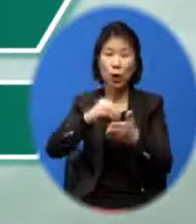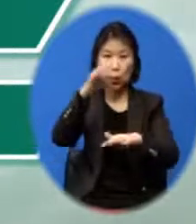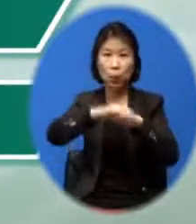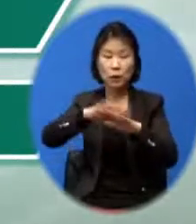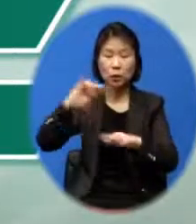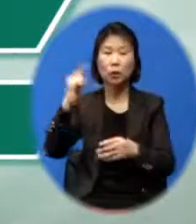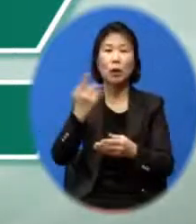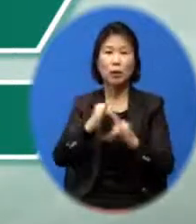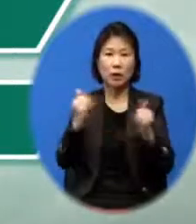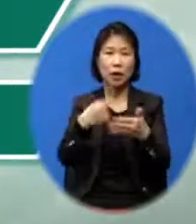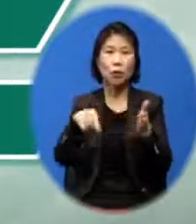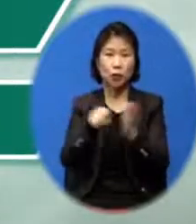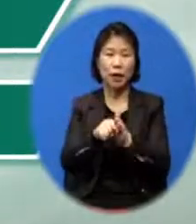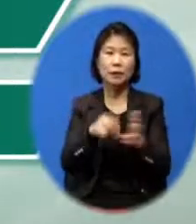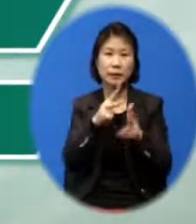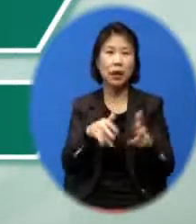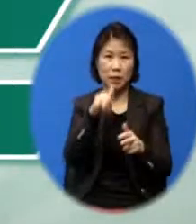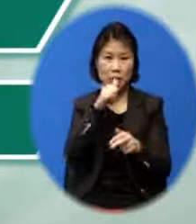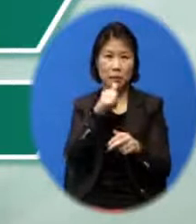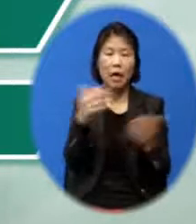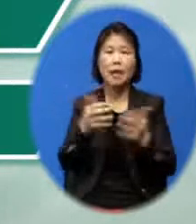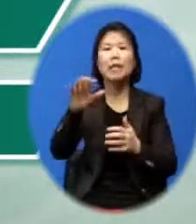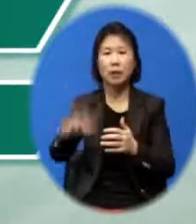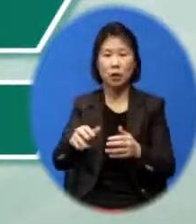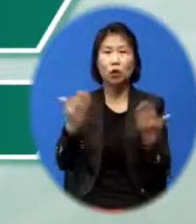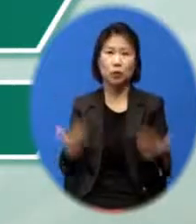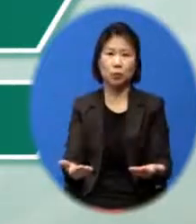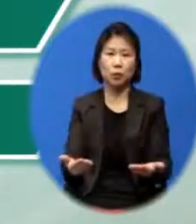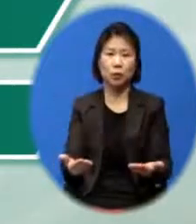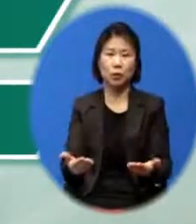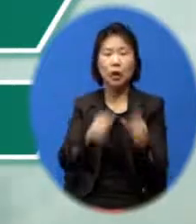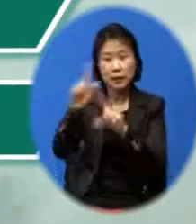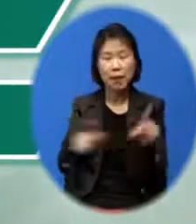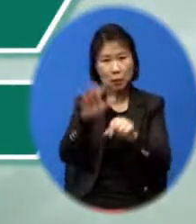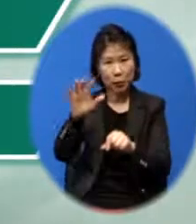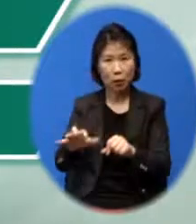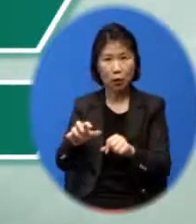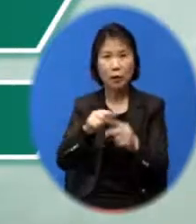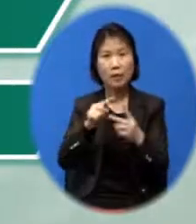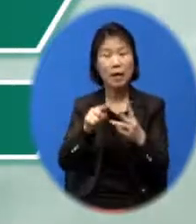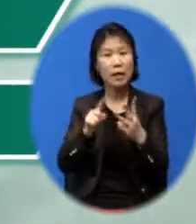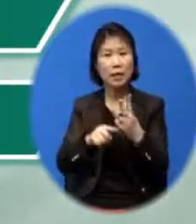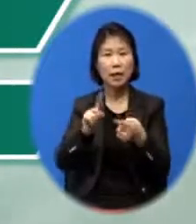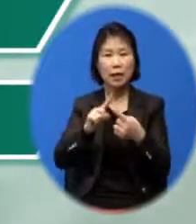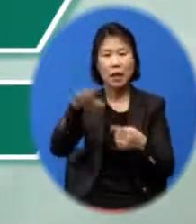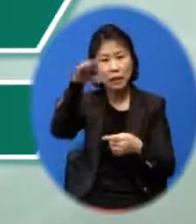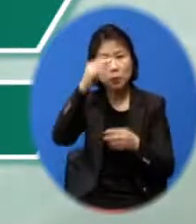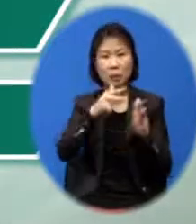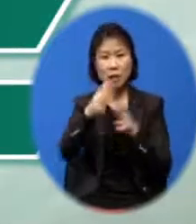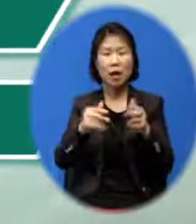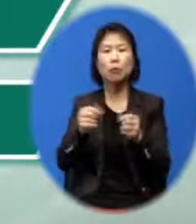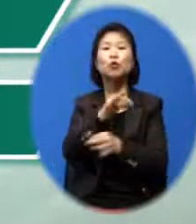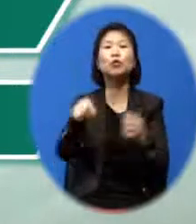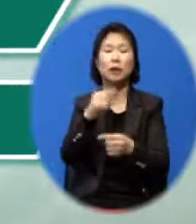위해 충남도가 전국 최초로 일터와 삼터, 쉼터가 융합된 도농상생복합단지 조성 시범사업을